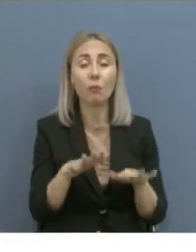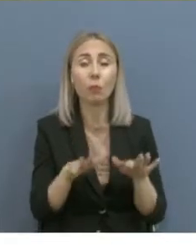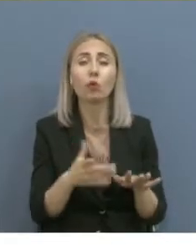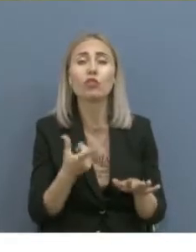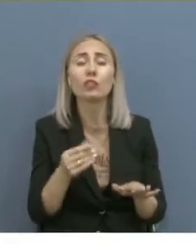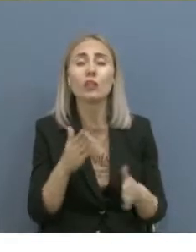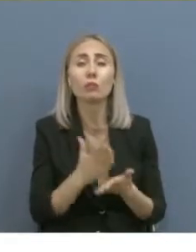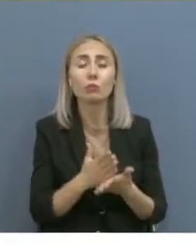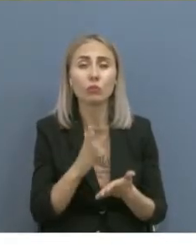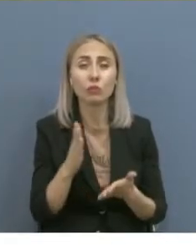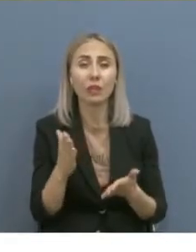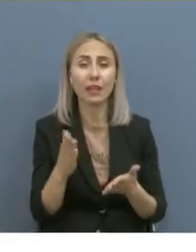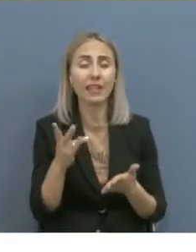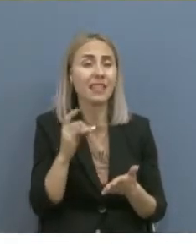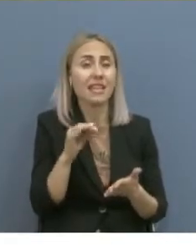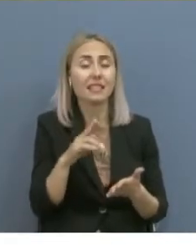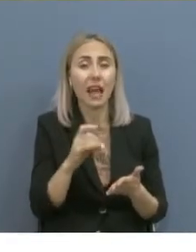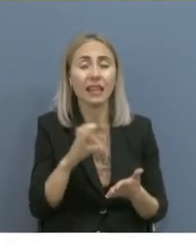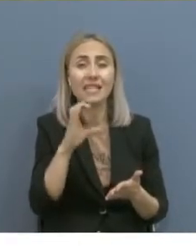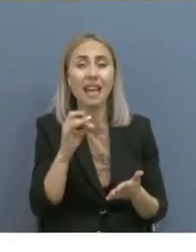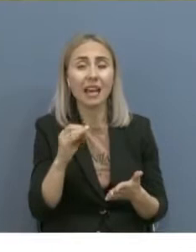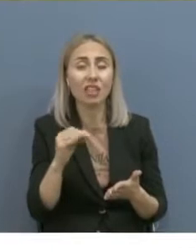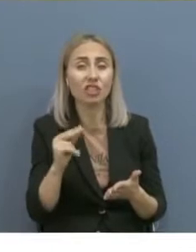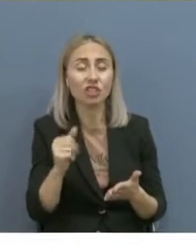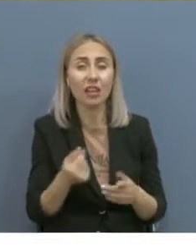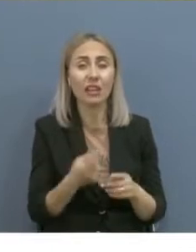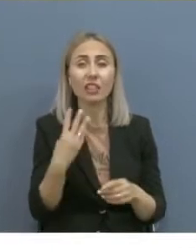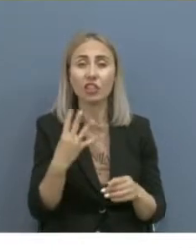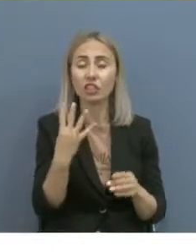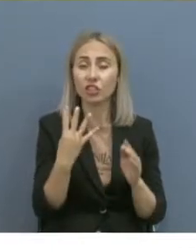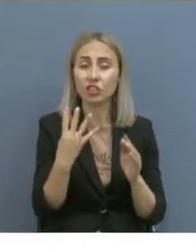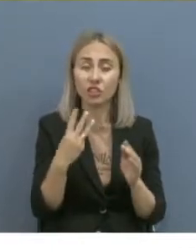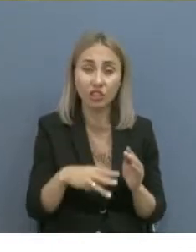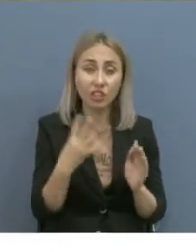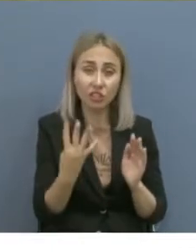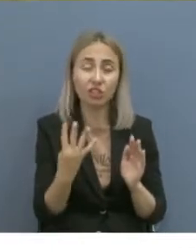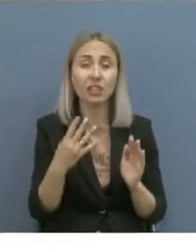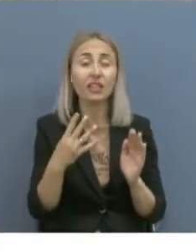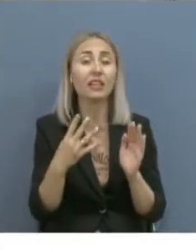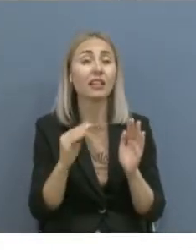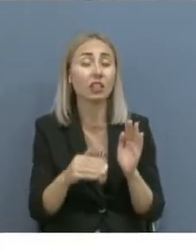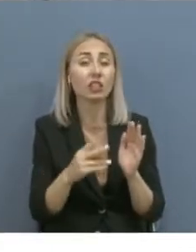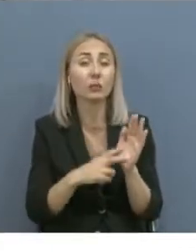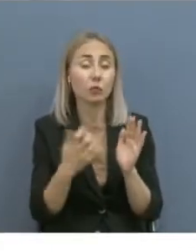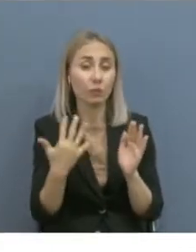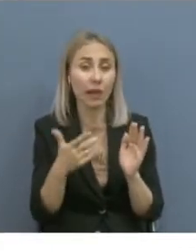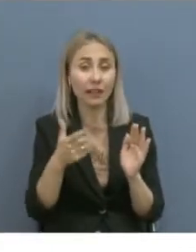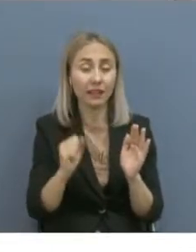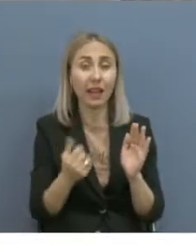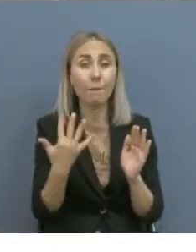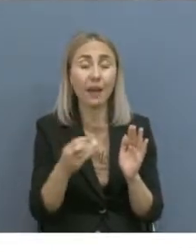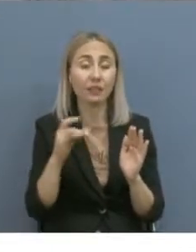5-нен 4 газ генераторлар мен Есіл, Жарғайын, Сандықта аудандарының егістік алқабы өңделді. Иаром мен